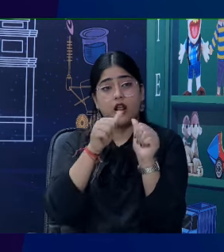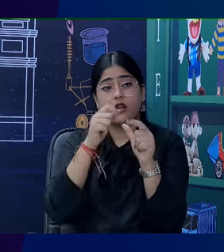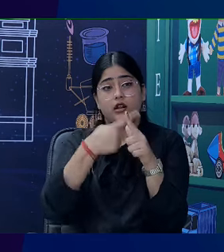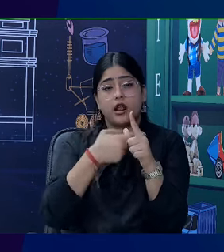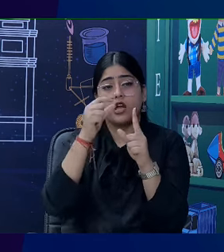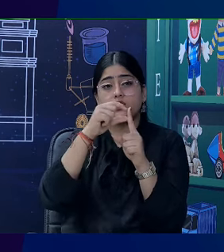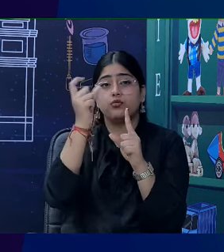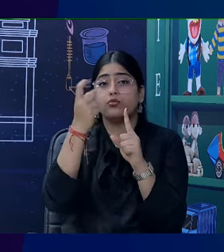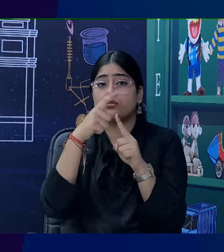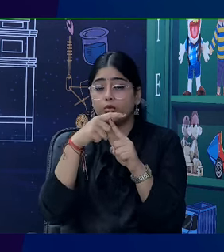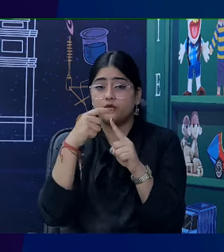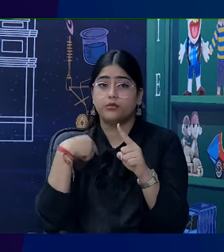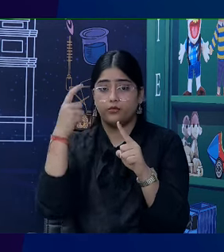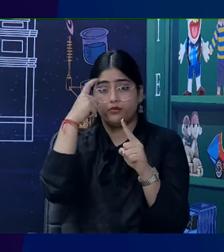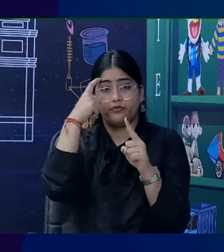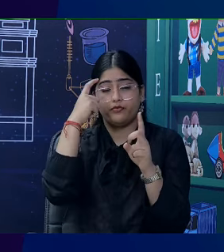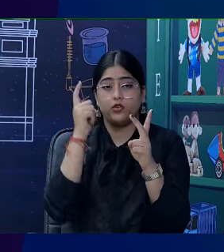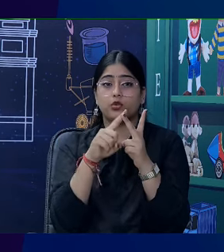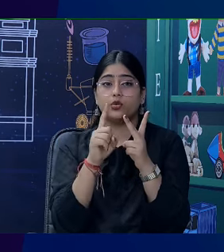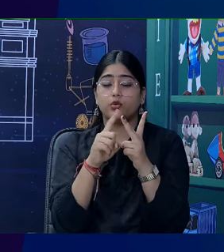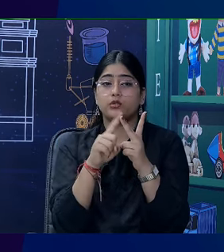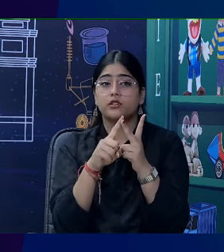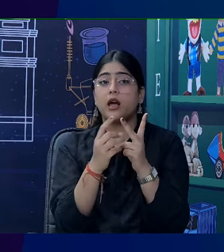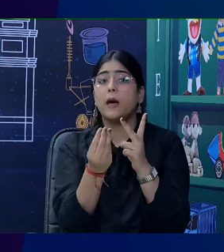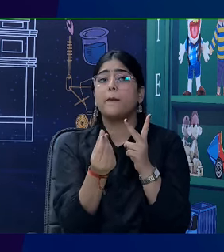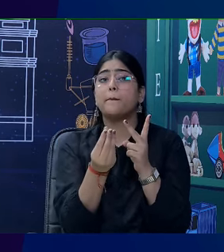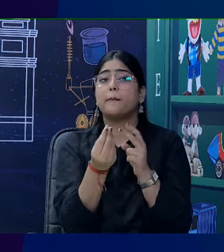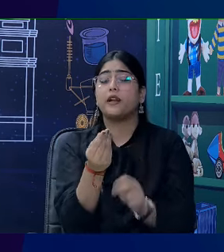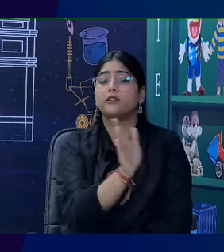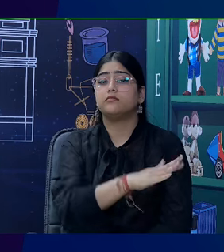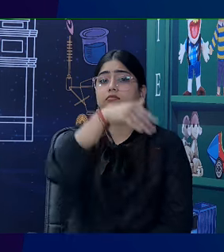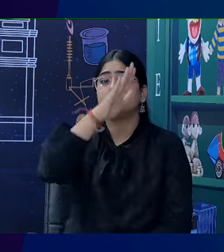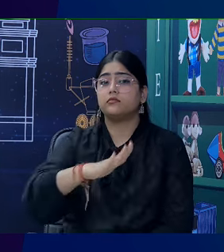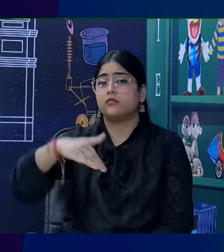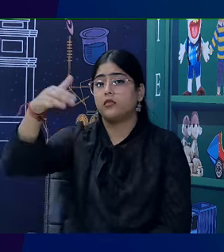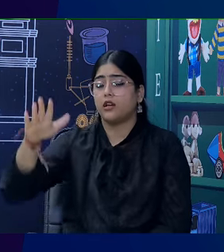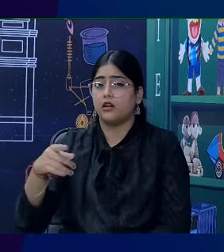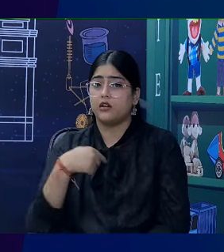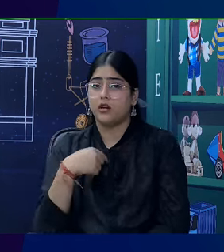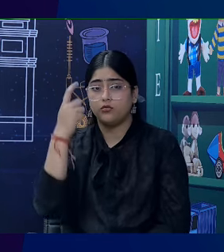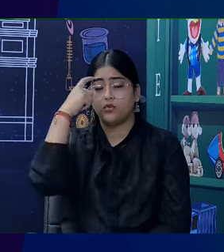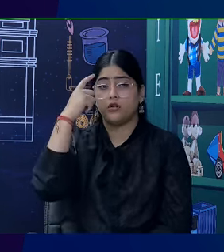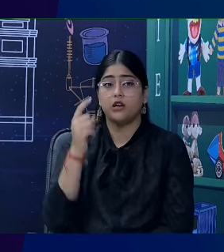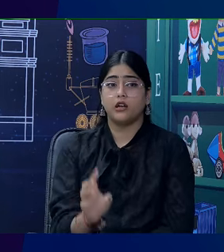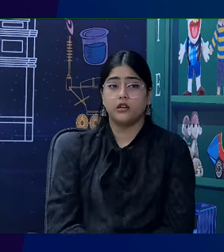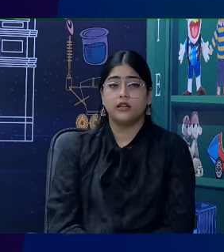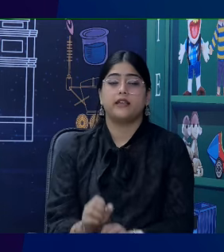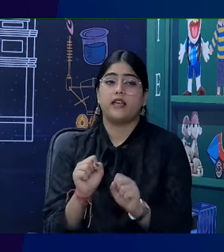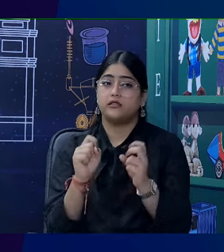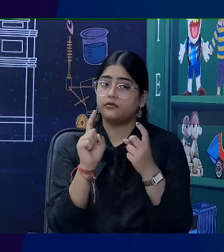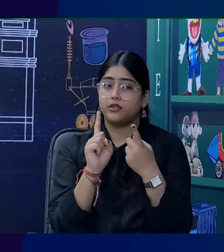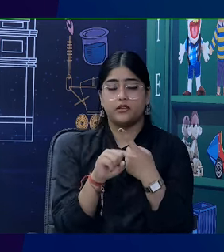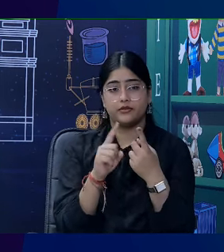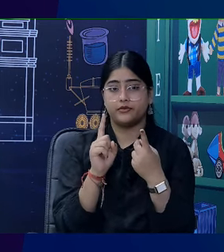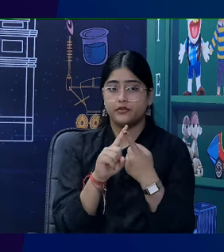हैं और दूसरी चीज मुझे याद आती है रेगिस्तान बिल्कुल सही कह रहे हैं एक और बहुत इंपोर्टेंट चीज है ये तो ठीक ही है कि